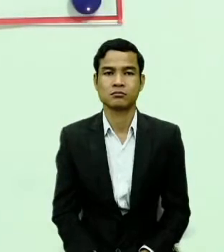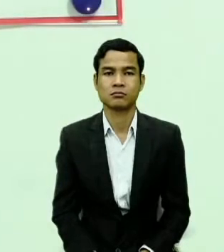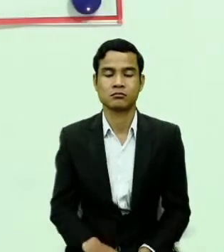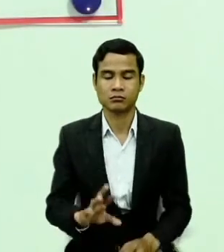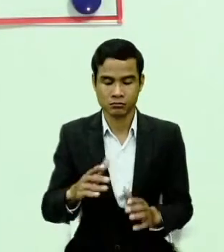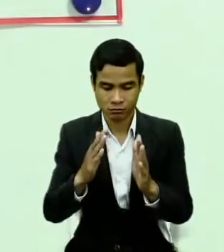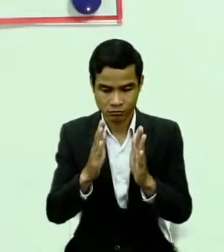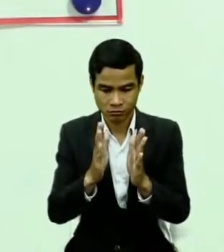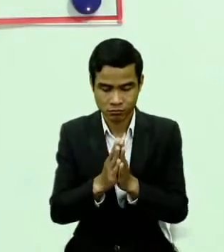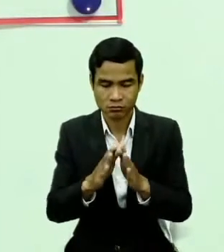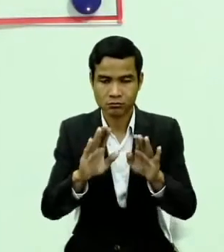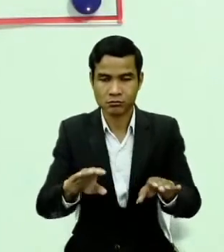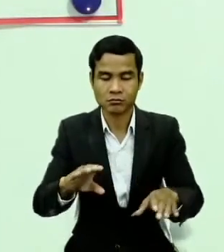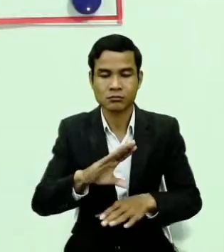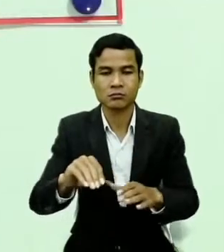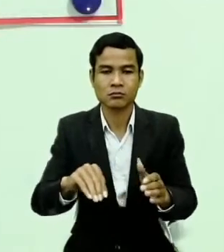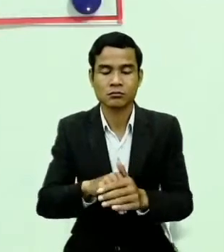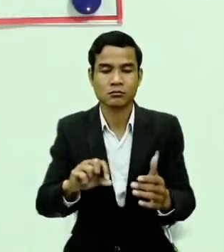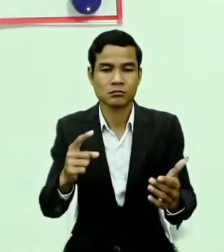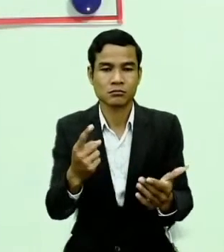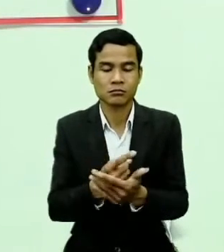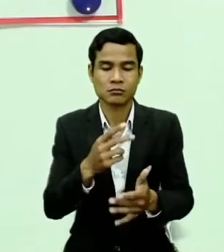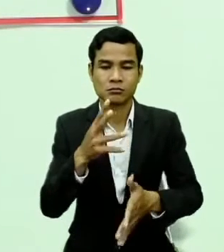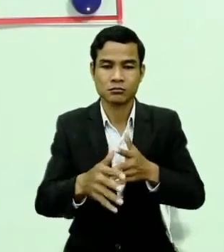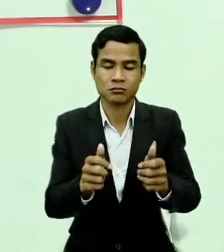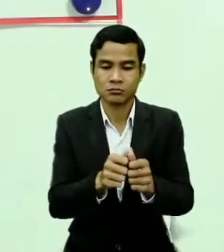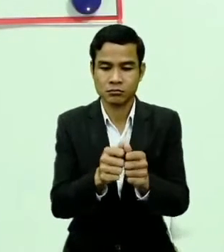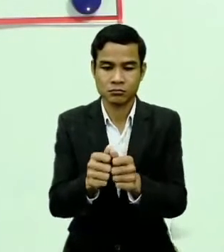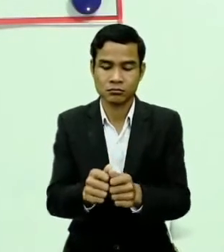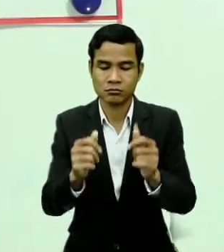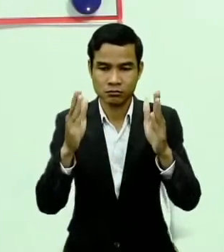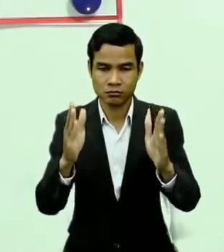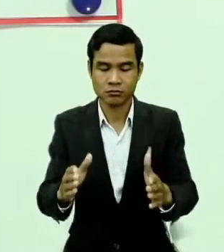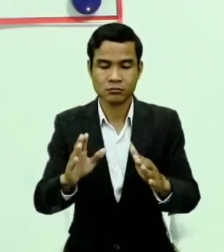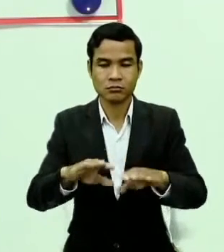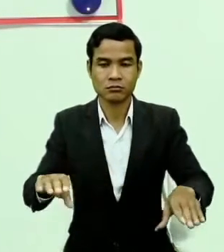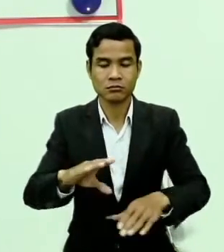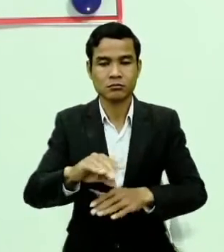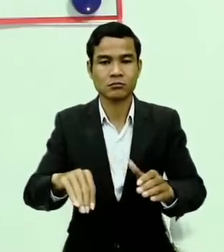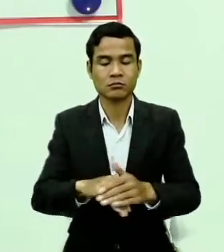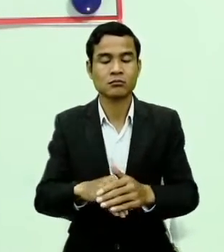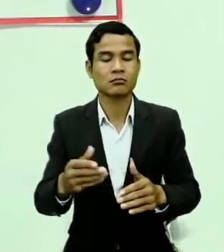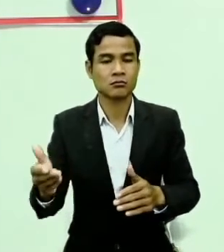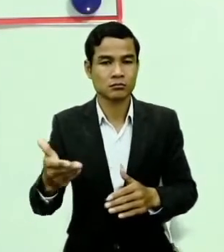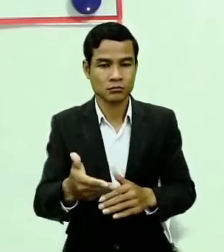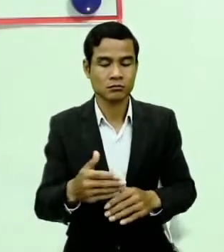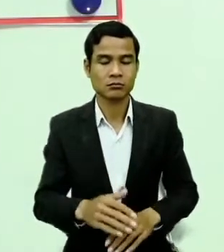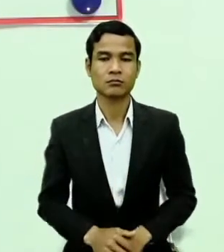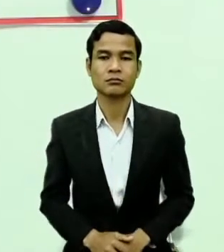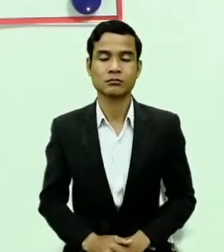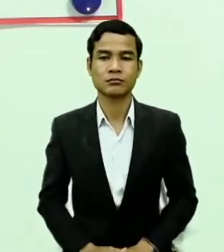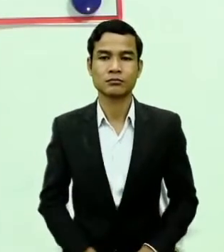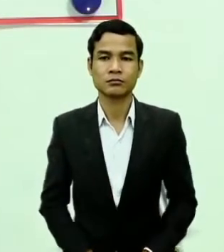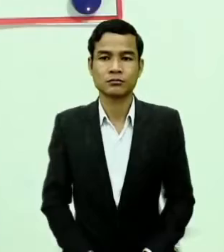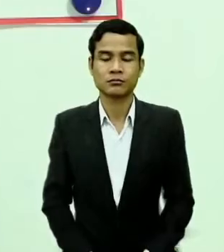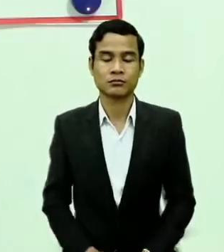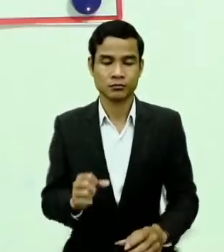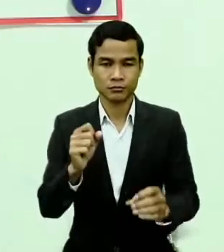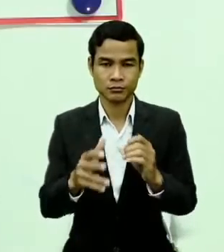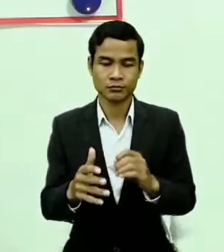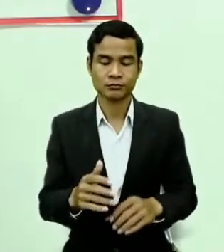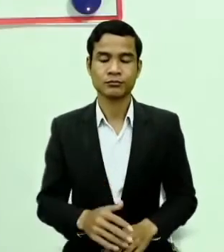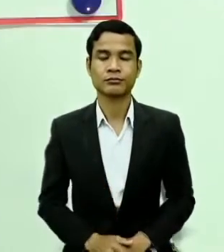Chà, ạ con. Chẳng dương cho rùm an tiền ọc khả chứ mùi nâng nẻ khá nâng mật mật rồi bà con tiền ọc khả. Tỏ, chập